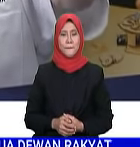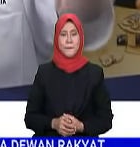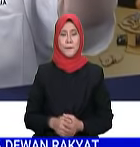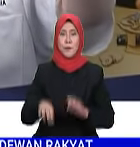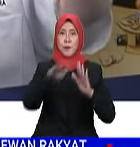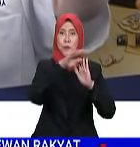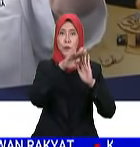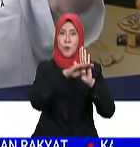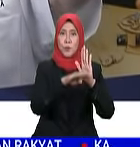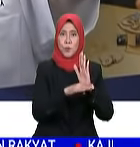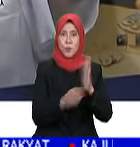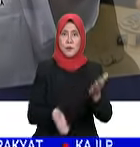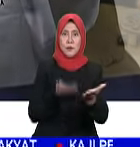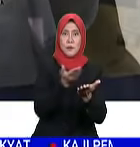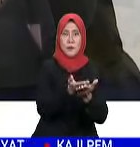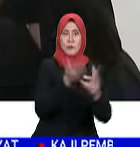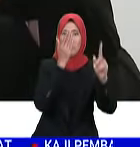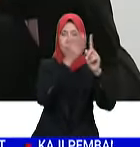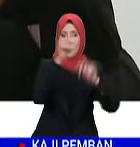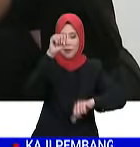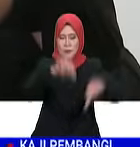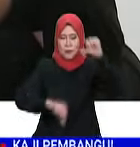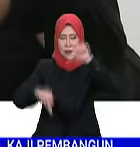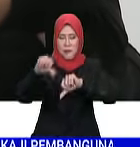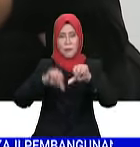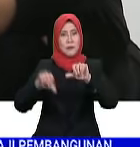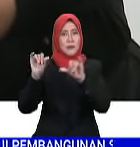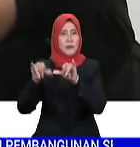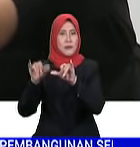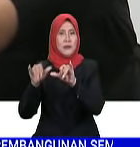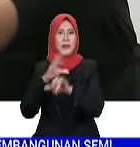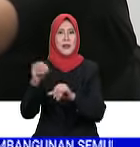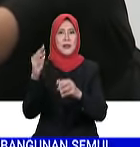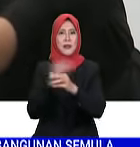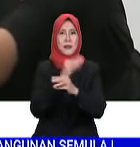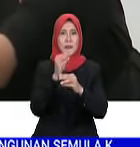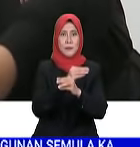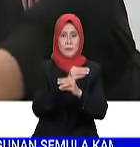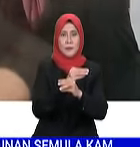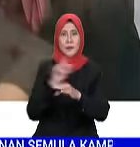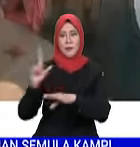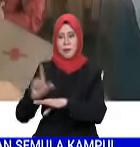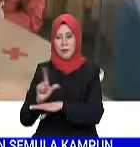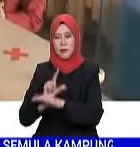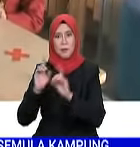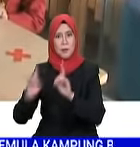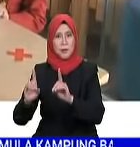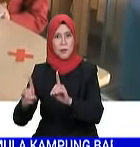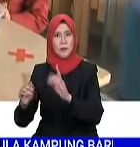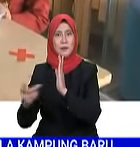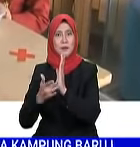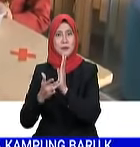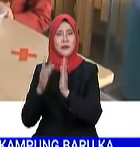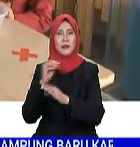Modul ditawarkan berasaskan sains, teknologi, kejuruteraan dan matematik STEM serta latihan pendidikan teknikal